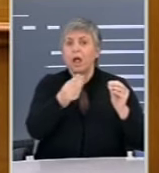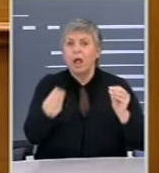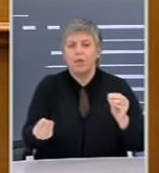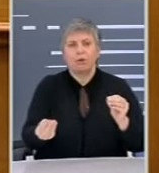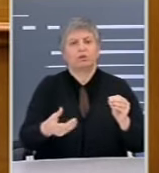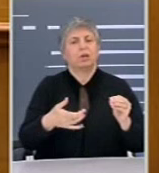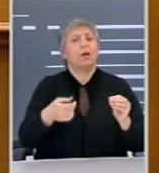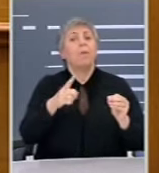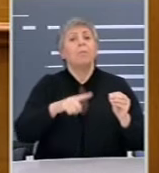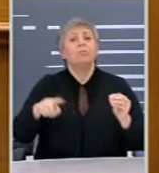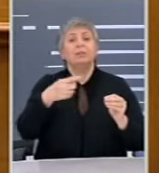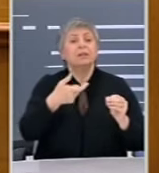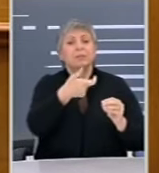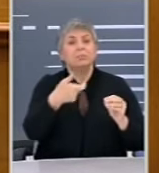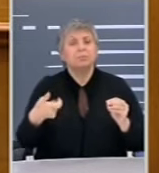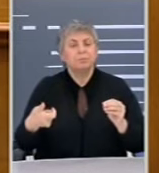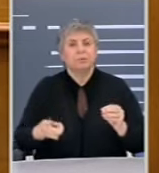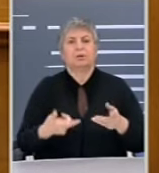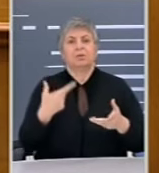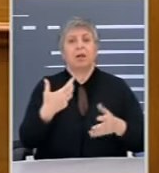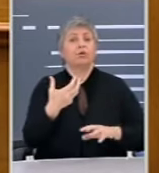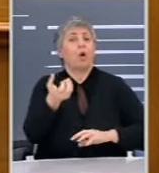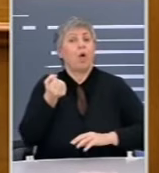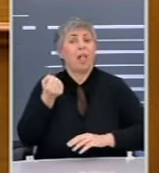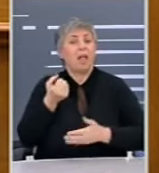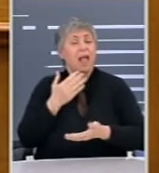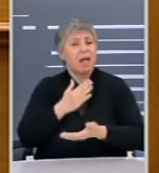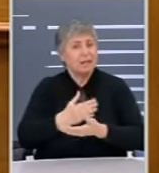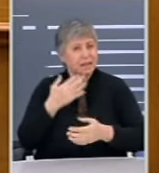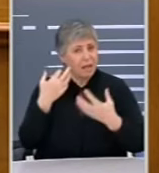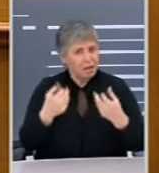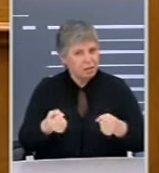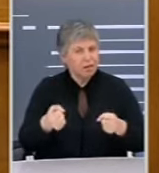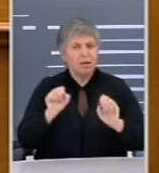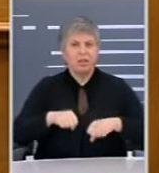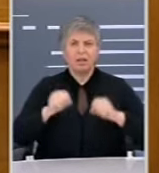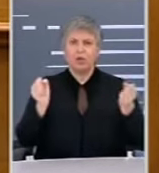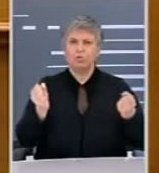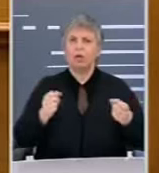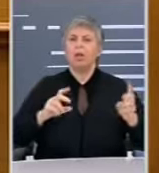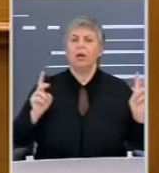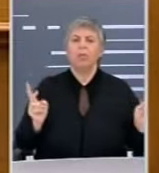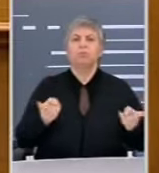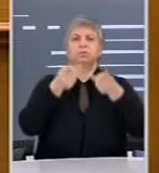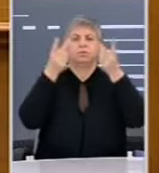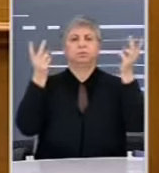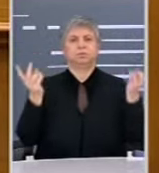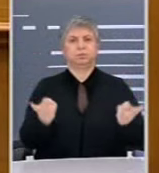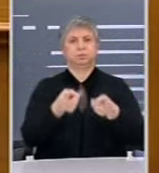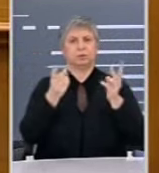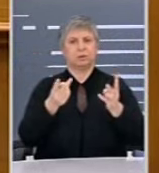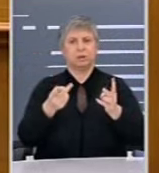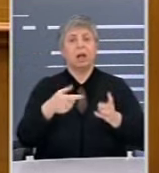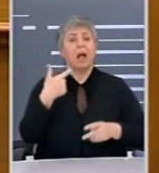εγγυήσεις ή μόνο αέρας και όπως εύστοχα λέει ο λαός μας κοπανιστός τι τα έκαναν αυτοί που τα